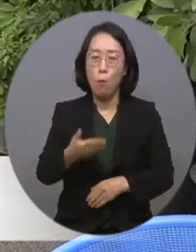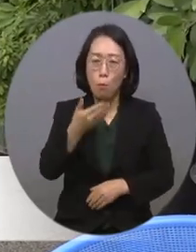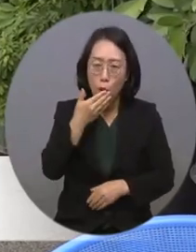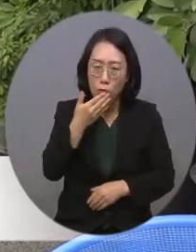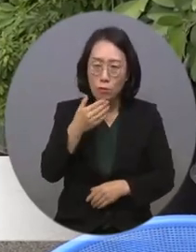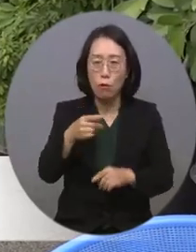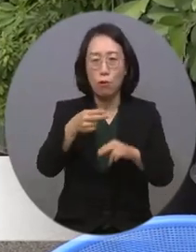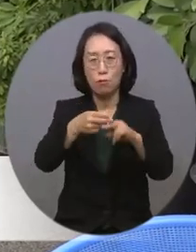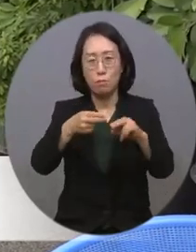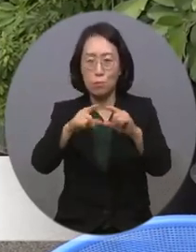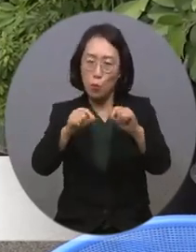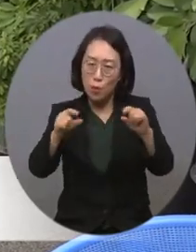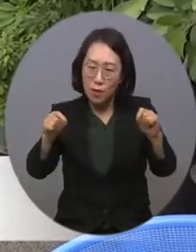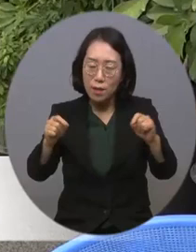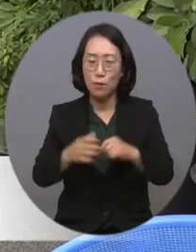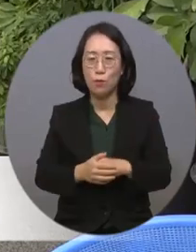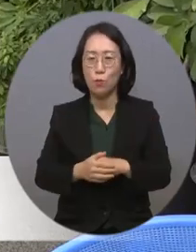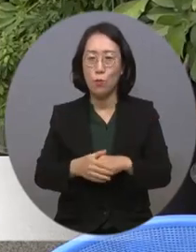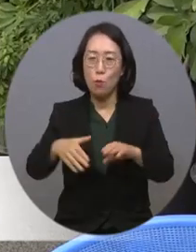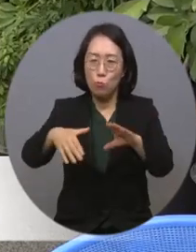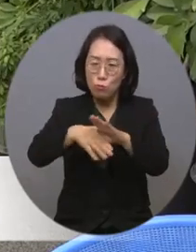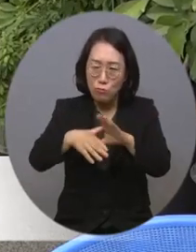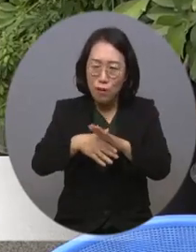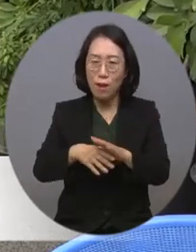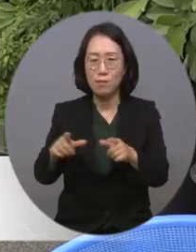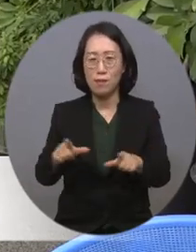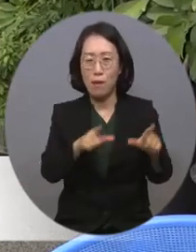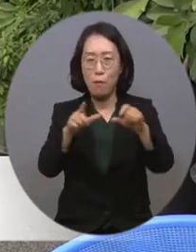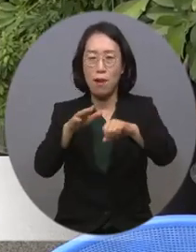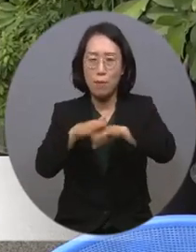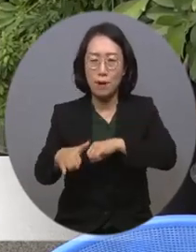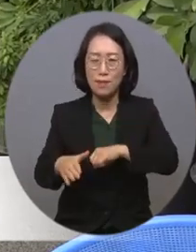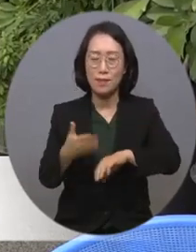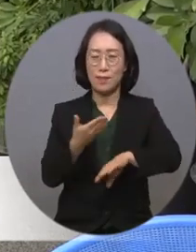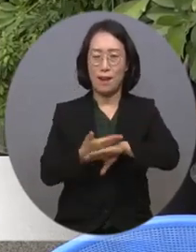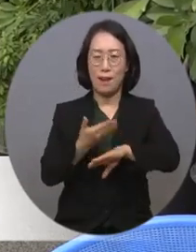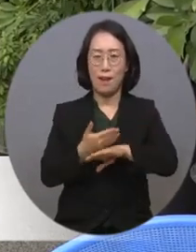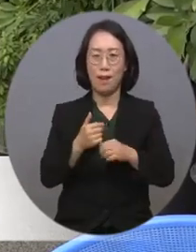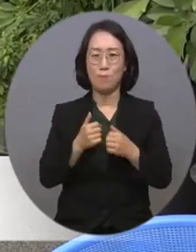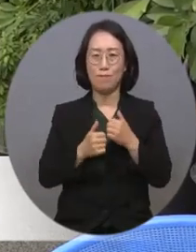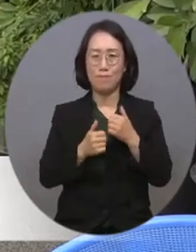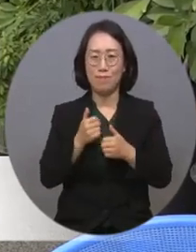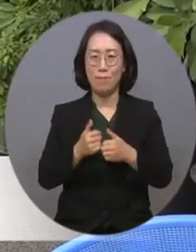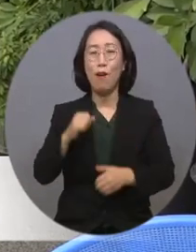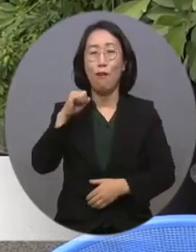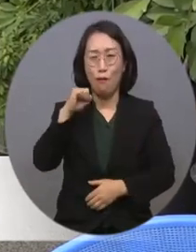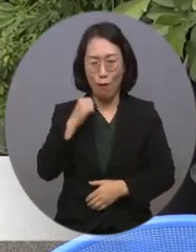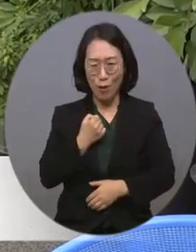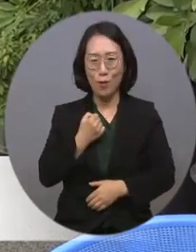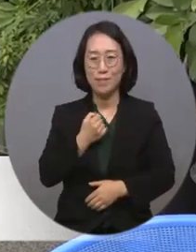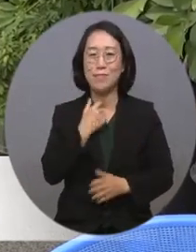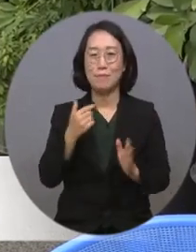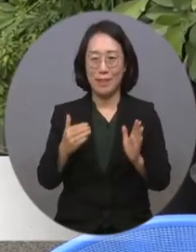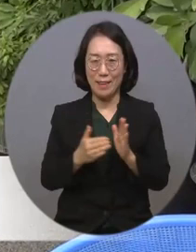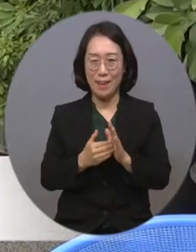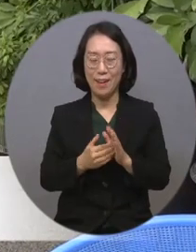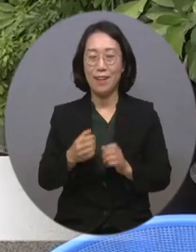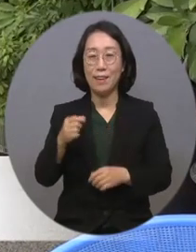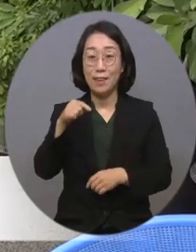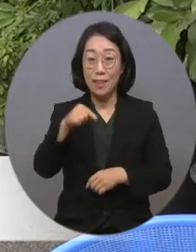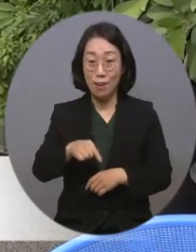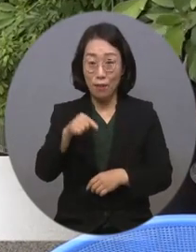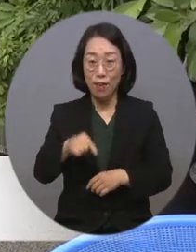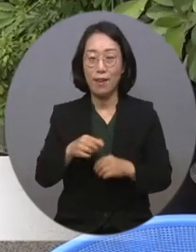음식이나 문화이나 뭐 생활방식은 다르기 때문에 좀 많이 어려웠습니다. 그리고